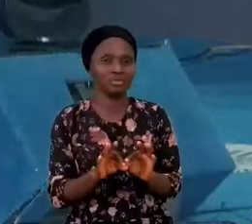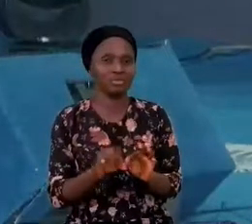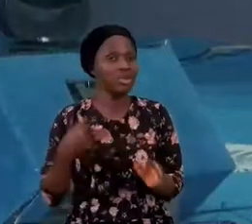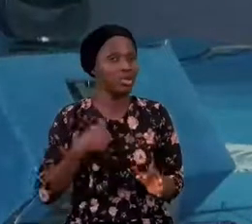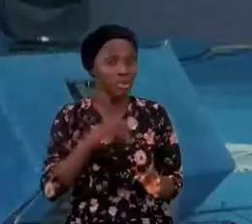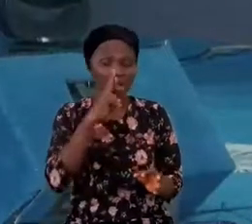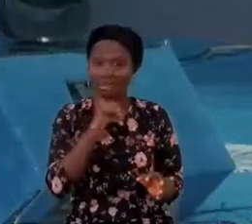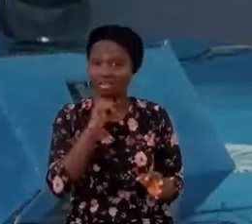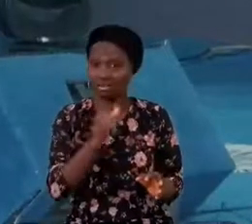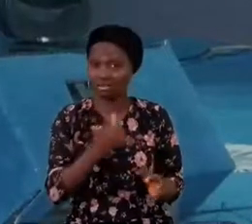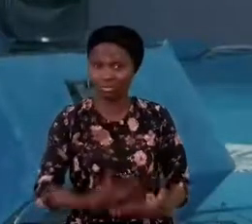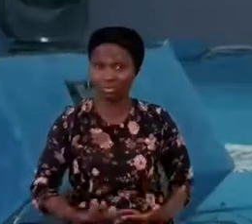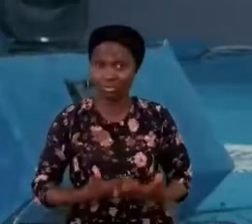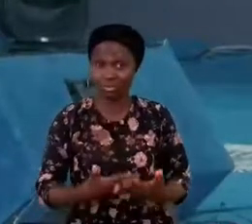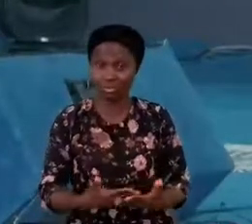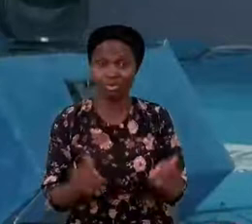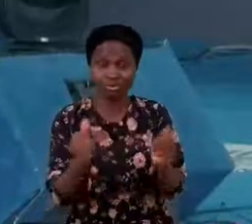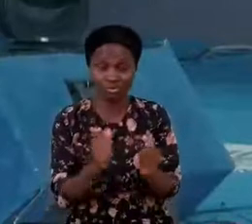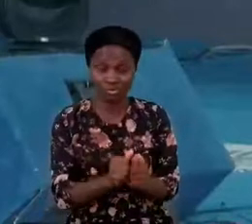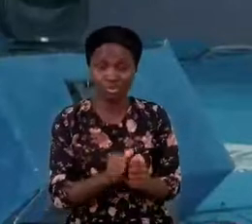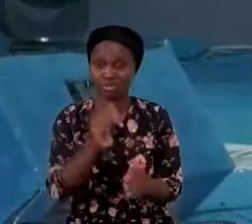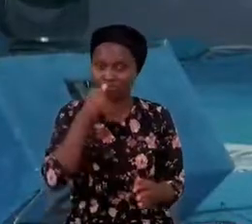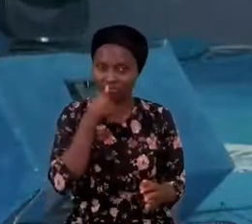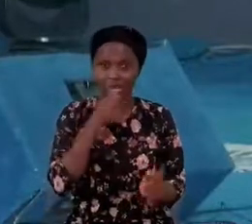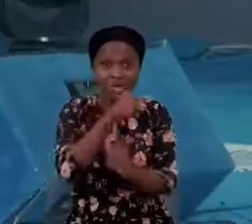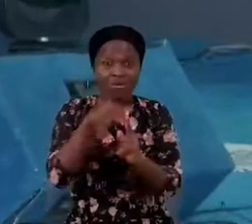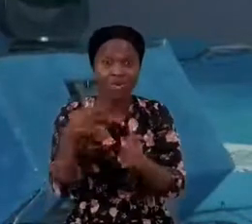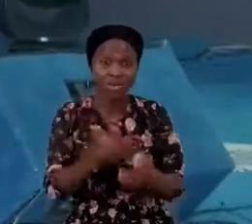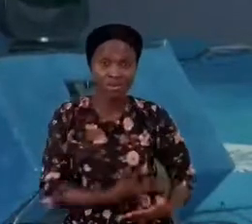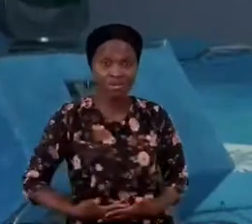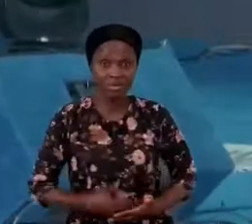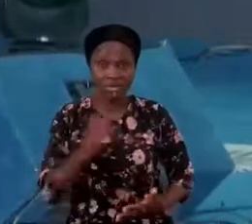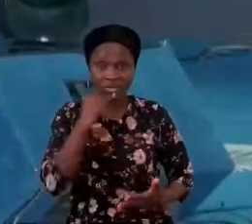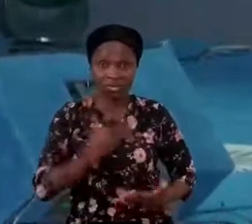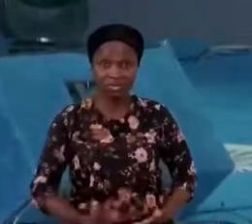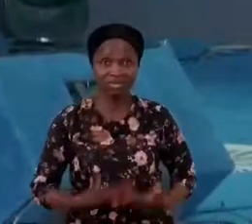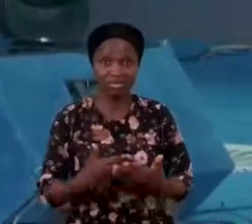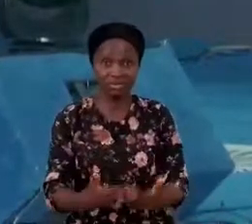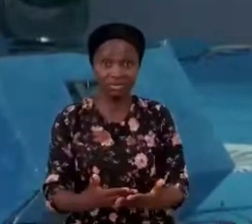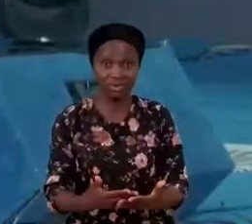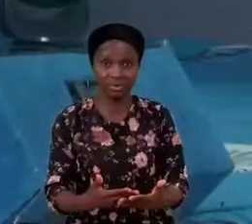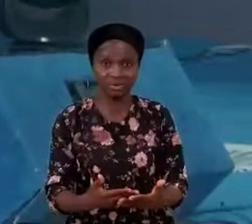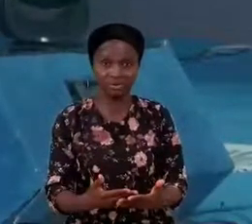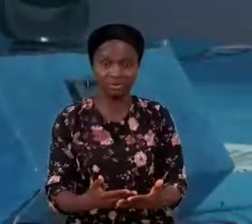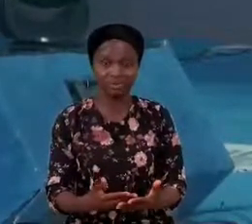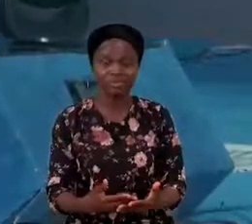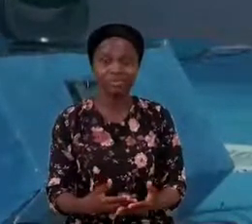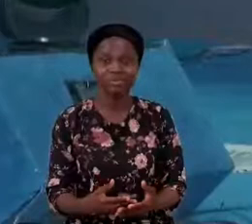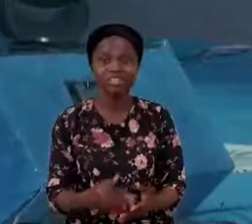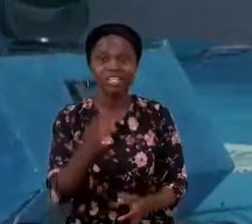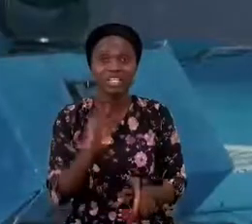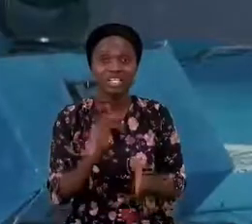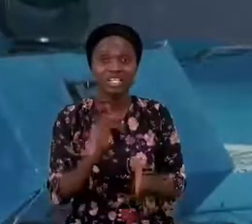cris, les pleurs. S'il y a une attention, ce qu'il veut, il n'arrive pas à supporter